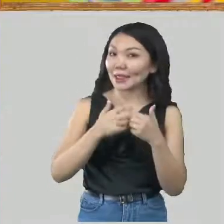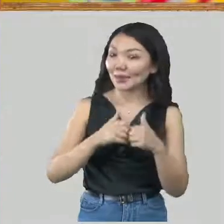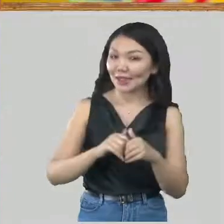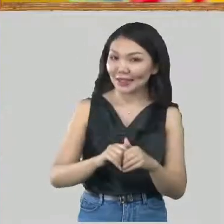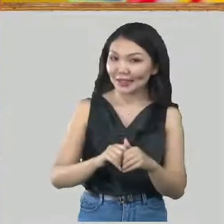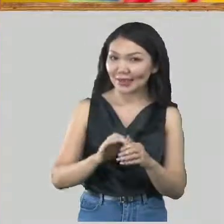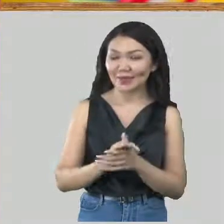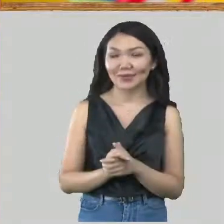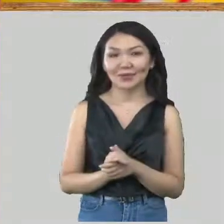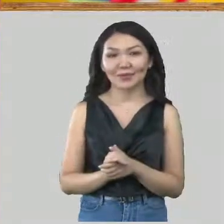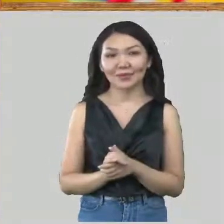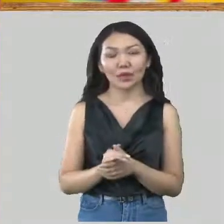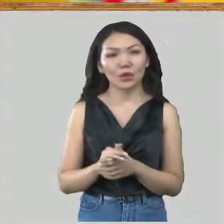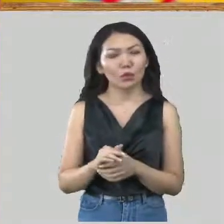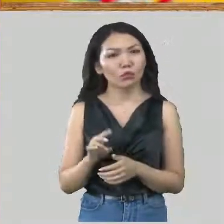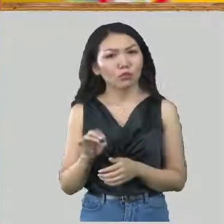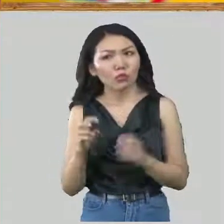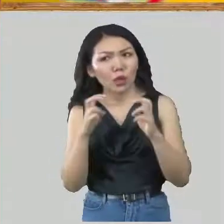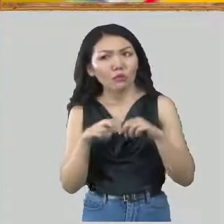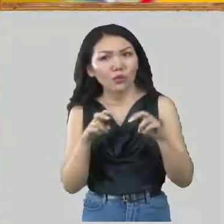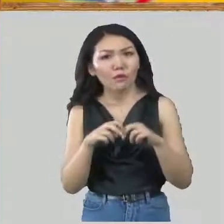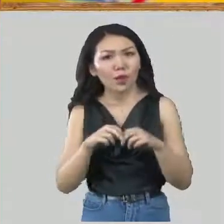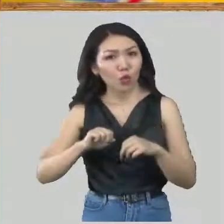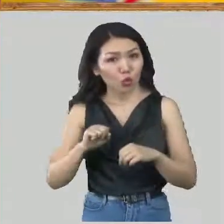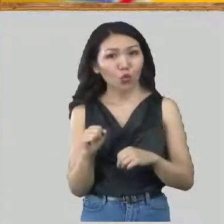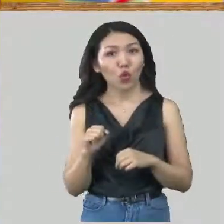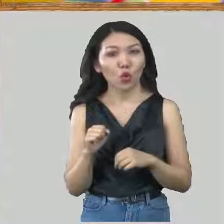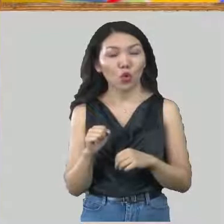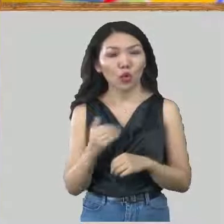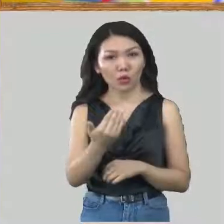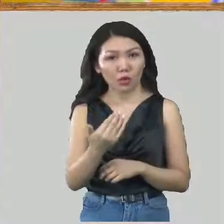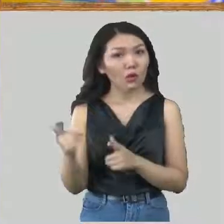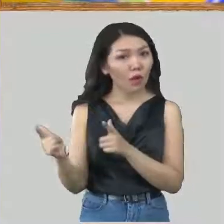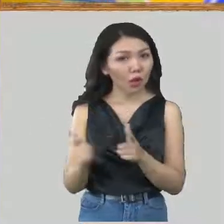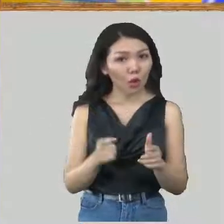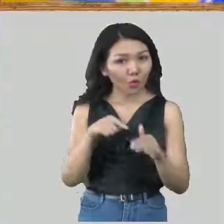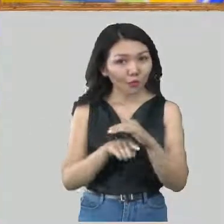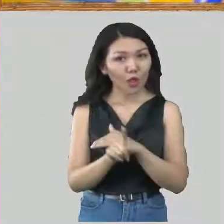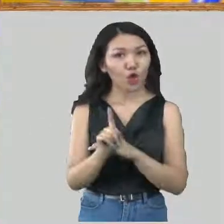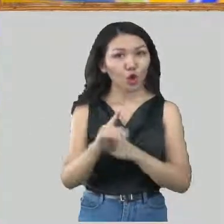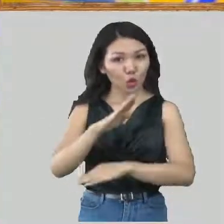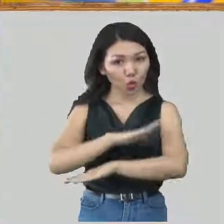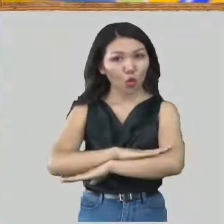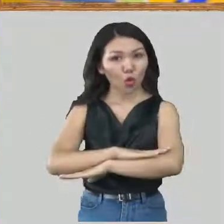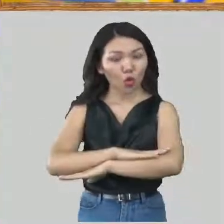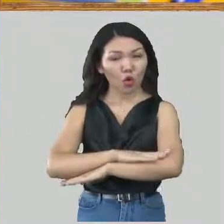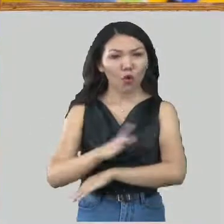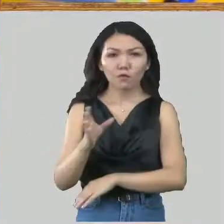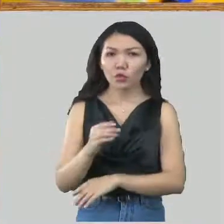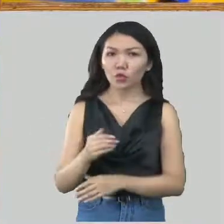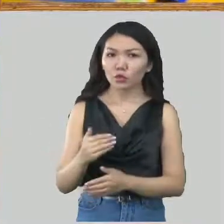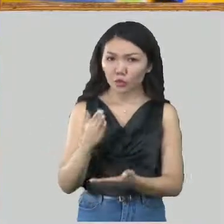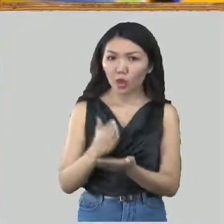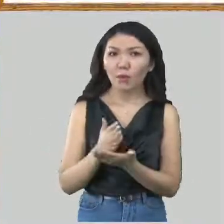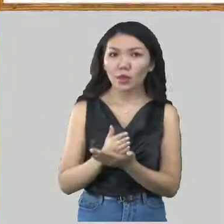математики. Ну-ка проверь, дружок, ты готов начать урок? Все ли на